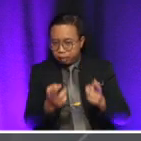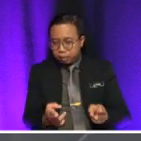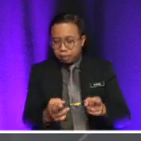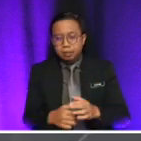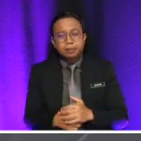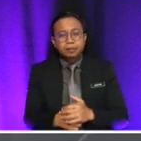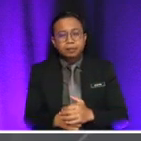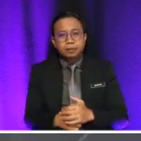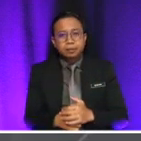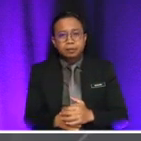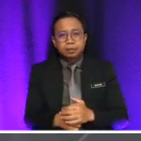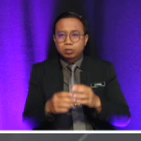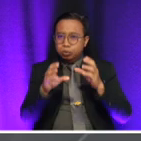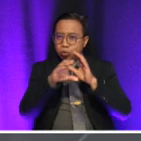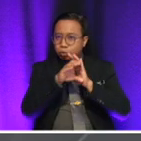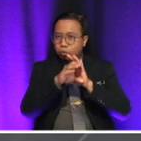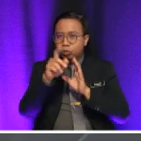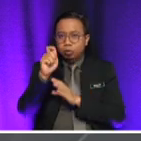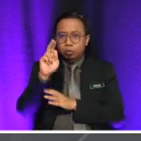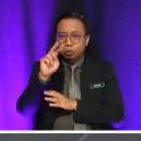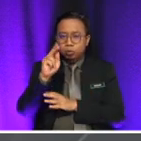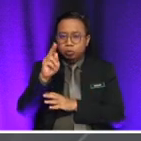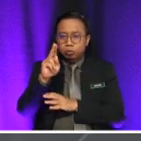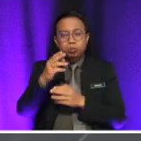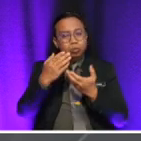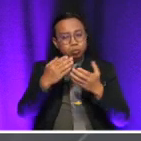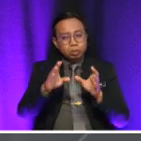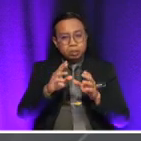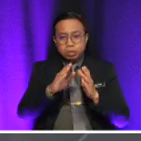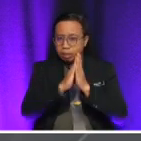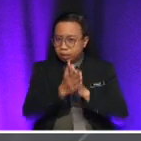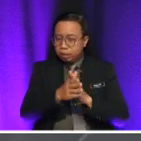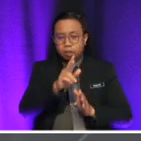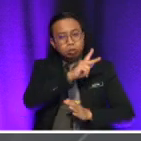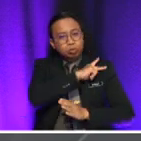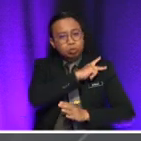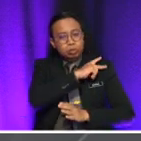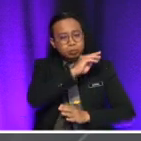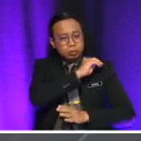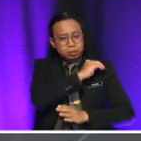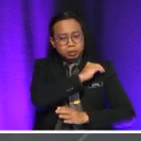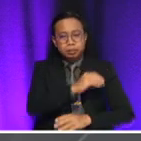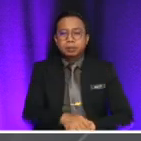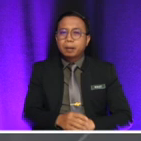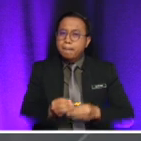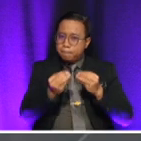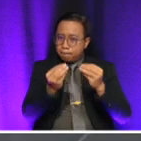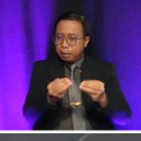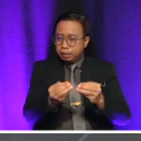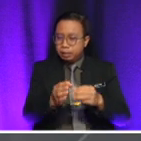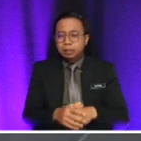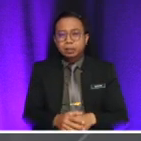Dia memberi contoh tungku Abdul Rahman yang telah menjadi ketua menteri untuk soal dan sebegini Berikan pendapat